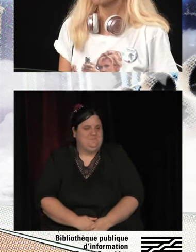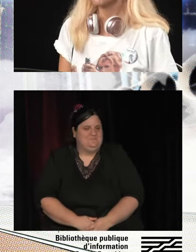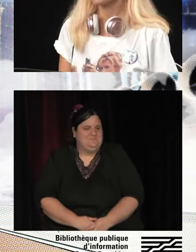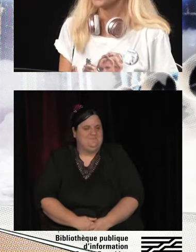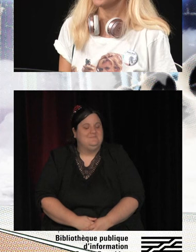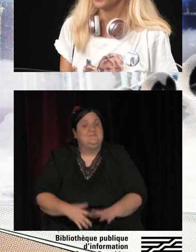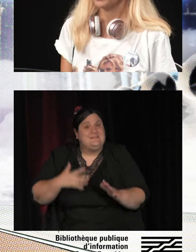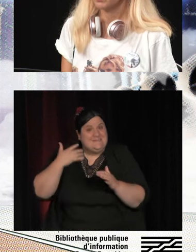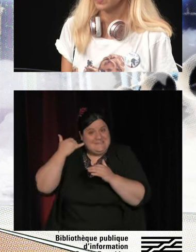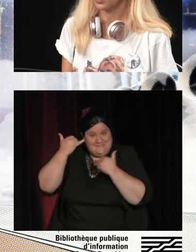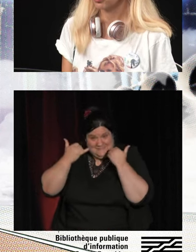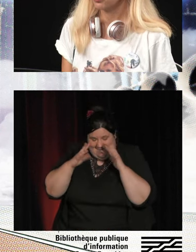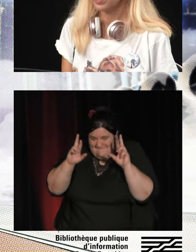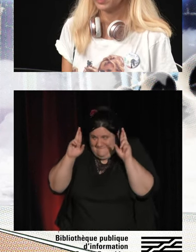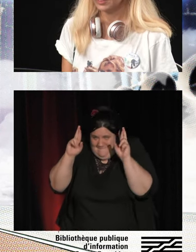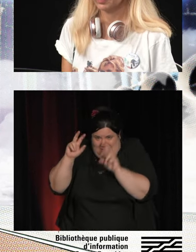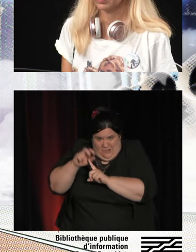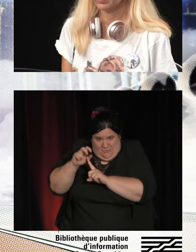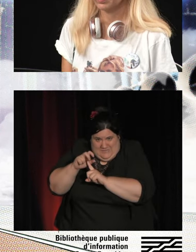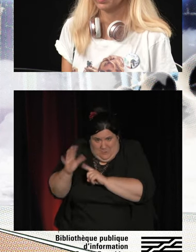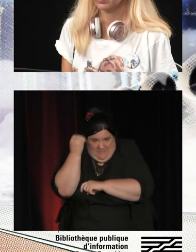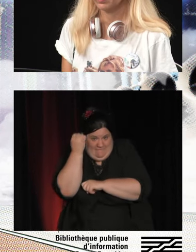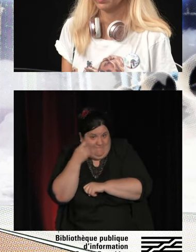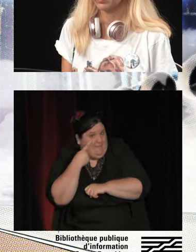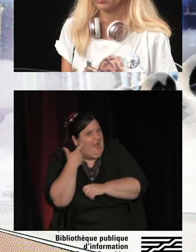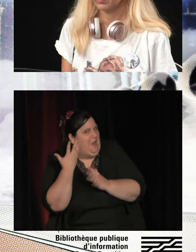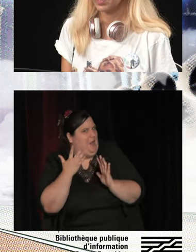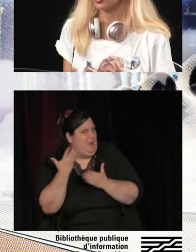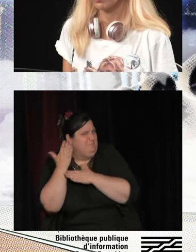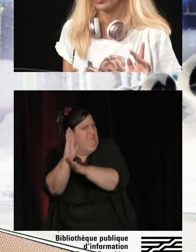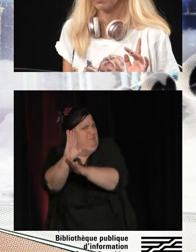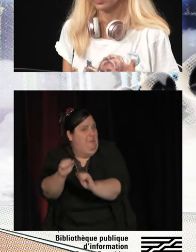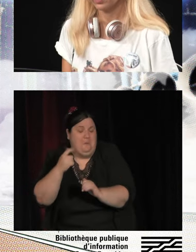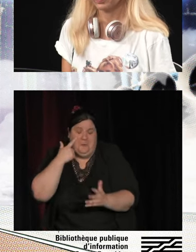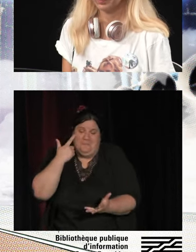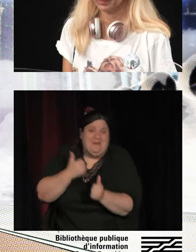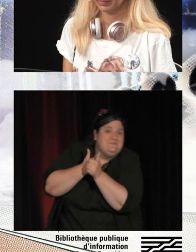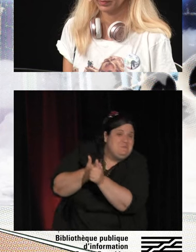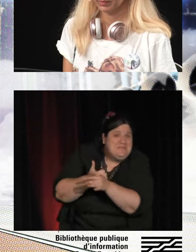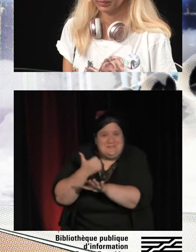J'aimerais bien avoir un champignon ici. Il y a un truc cool à faire. Si j'ai le bon timing.